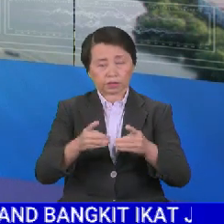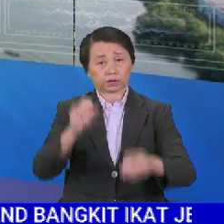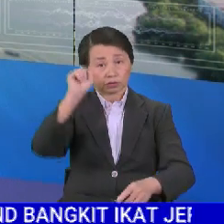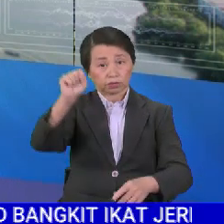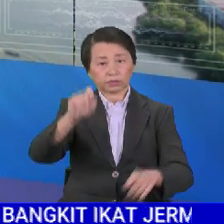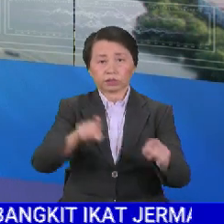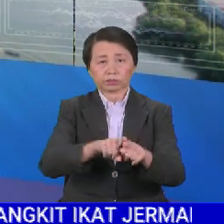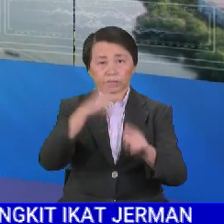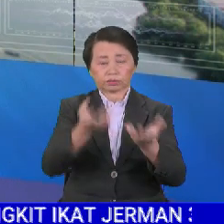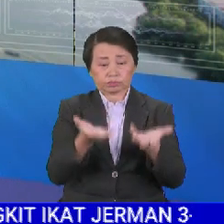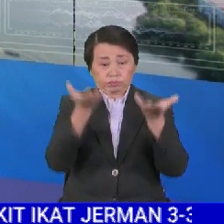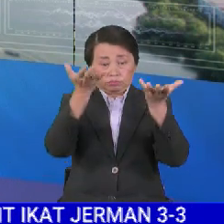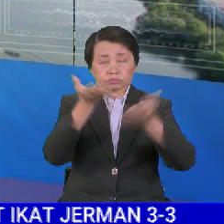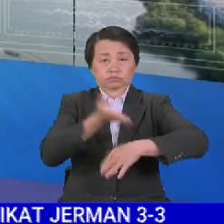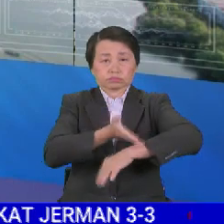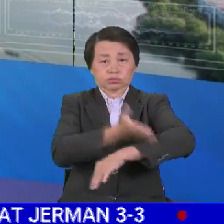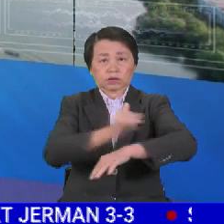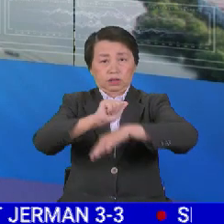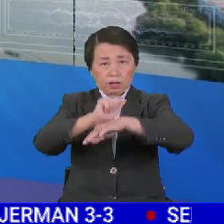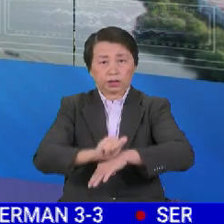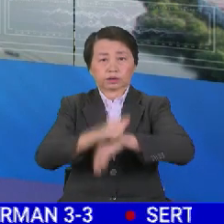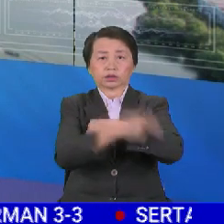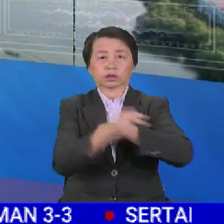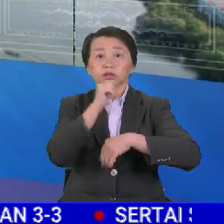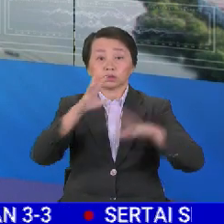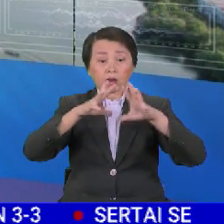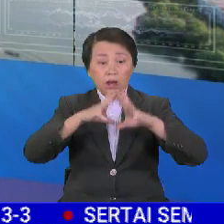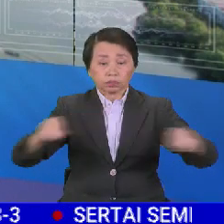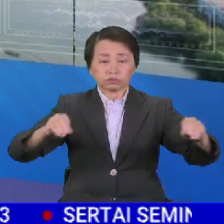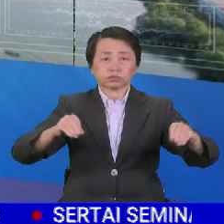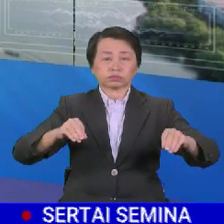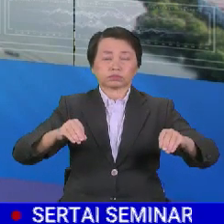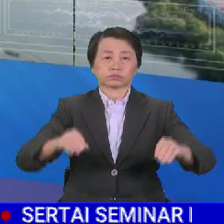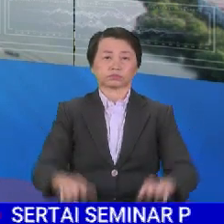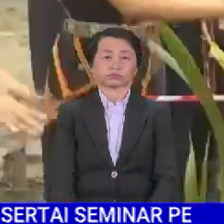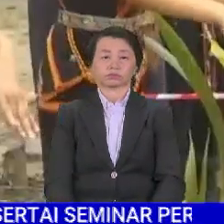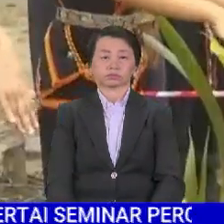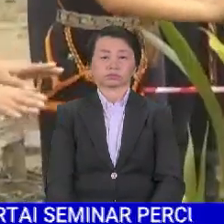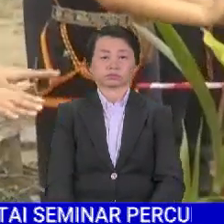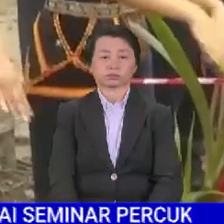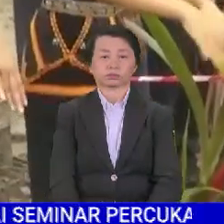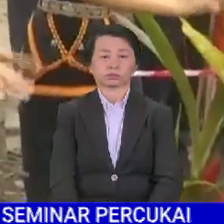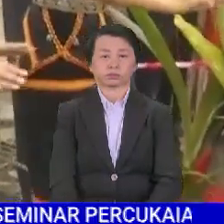Ia sebagai langkah mengangkat dan memperkasa adat negeri agar tidak pupus ditelan zaman.